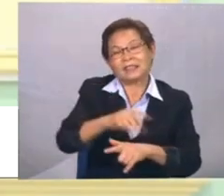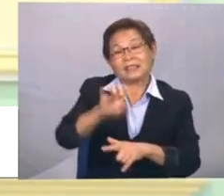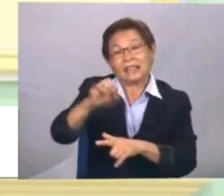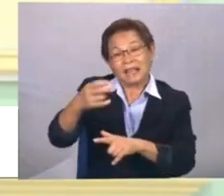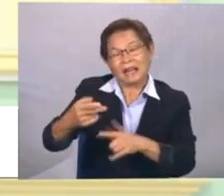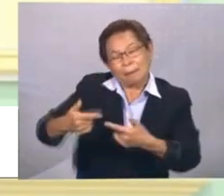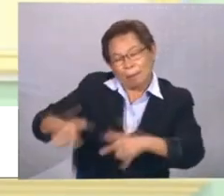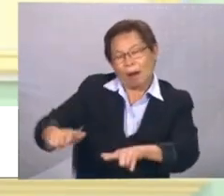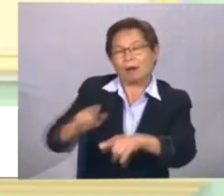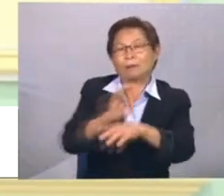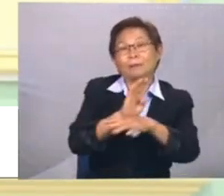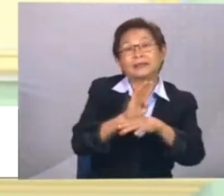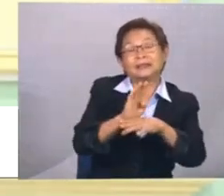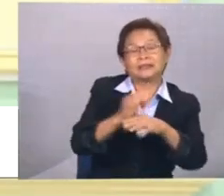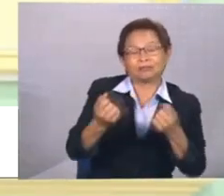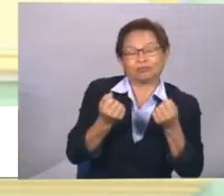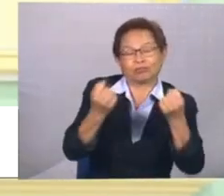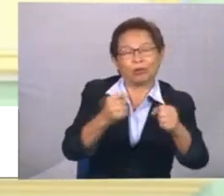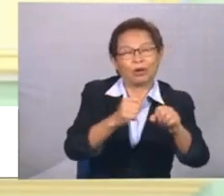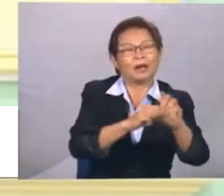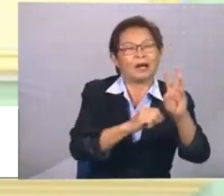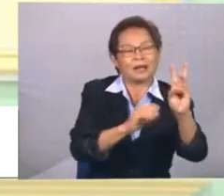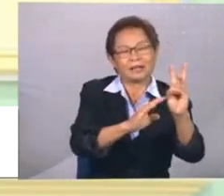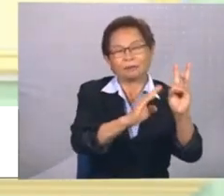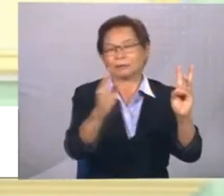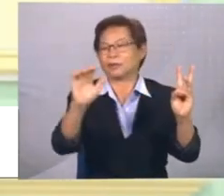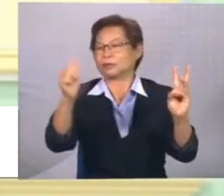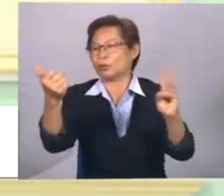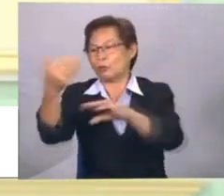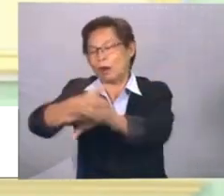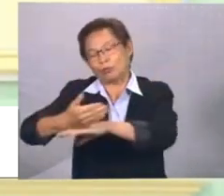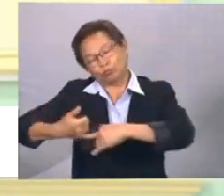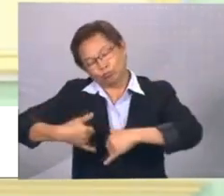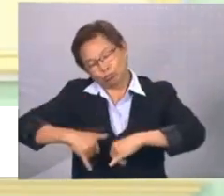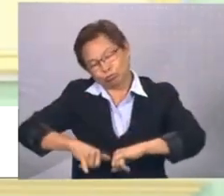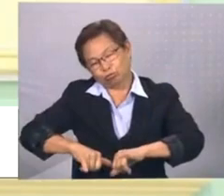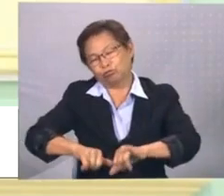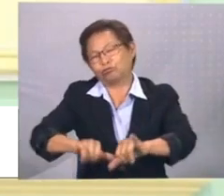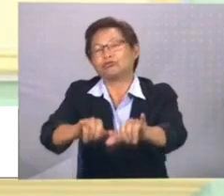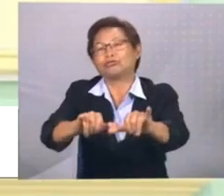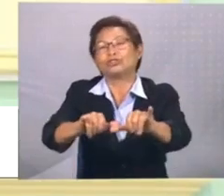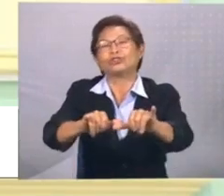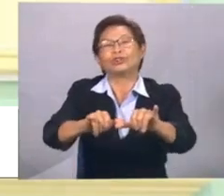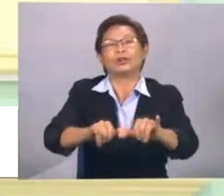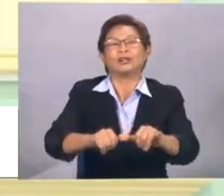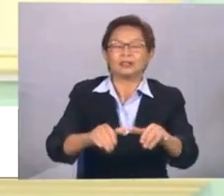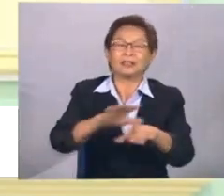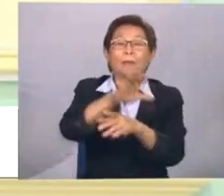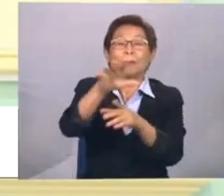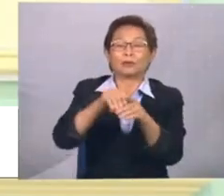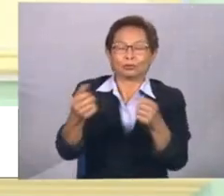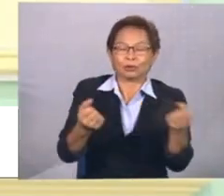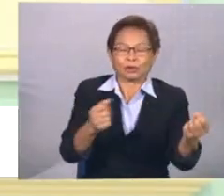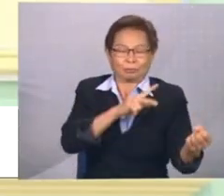6 Pagi hingga 10 malam berturut-turut termasuk kendaraan-kendaraan persendirian